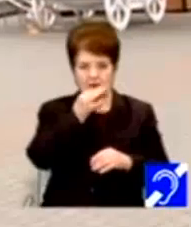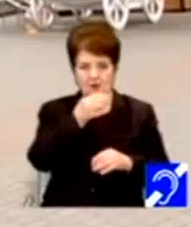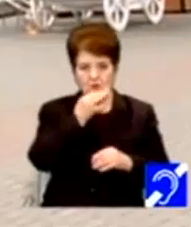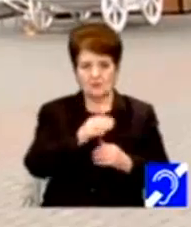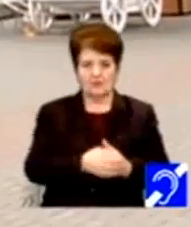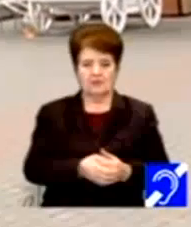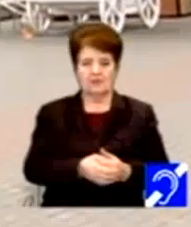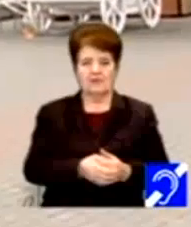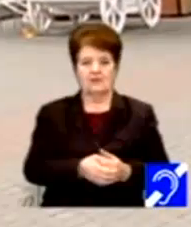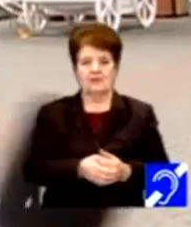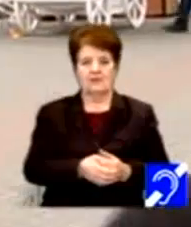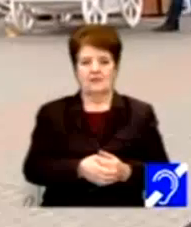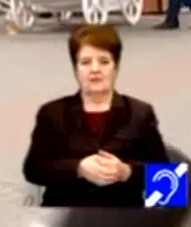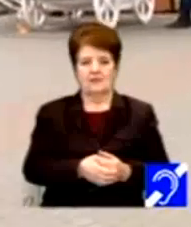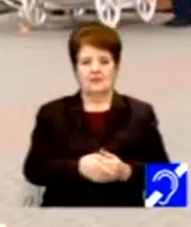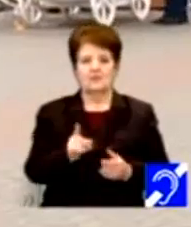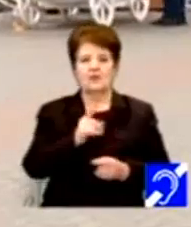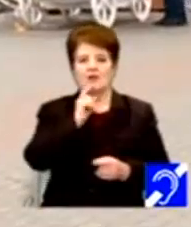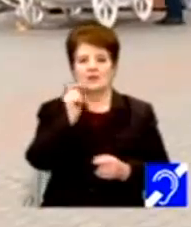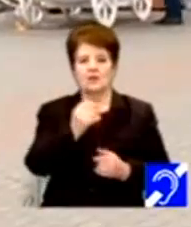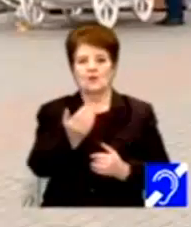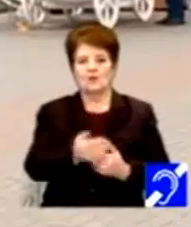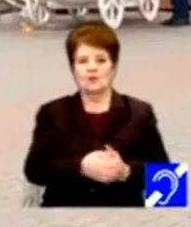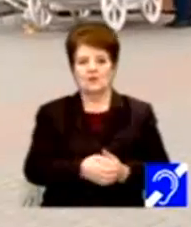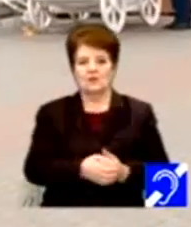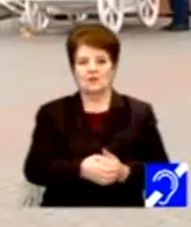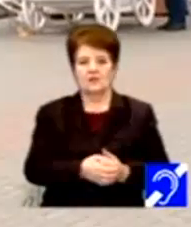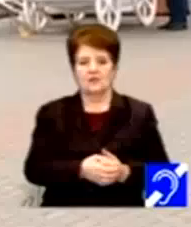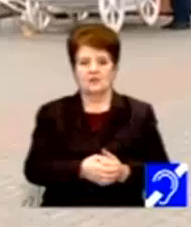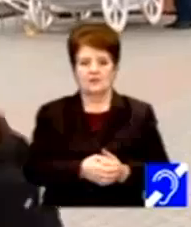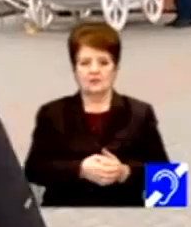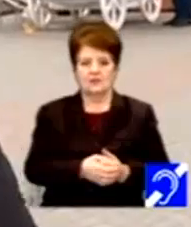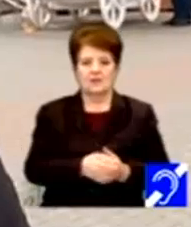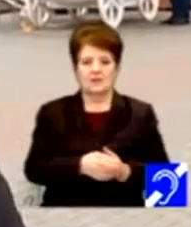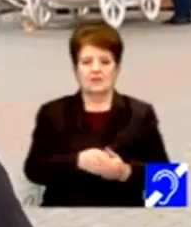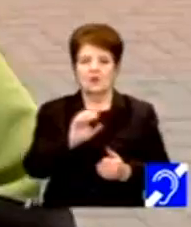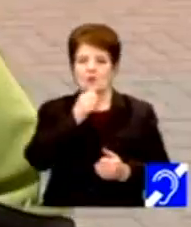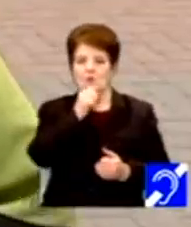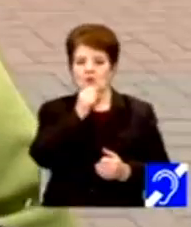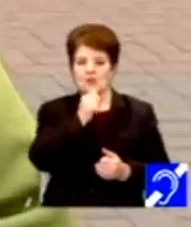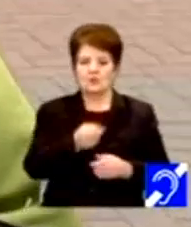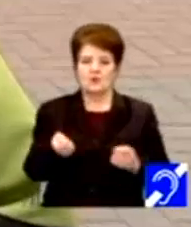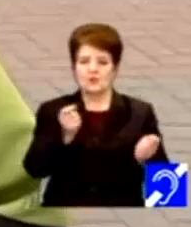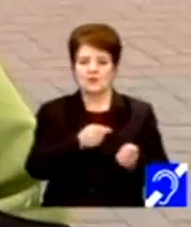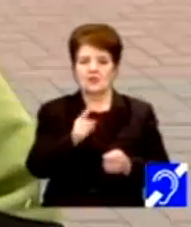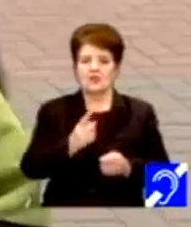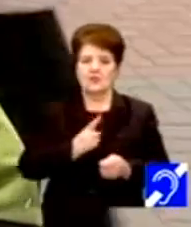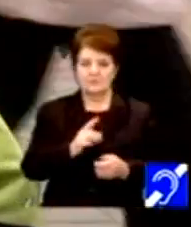m-a plăcut. Și cum a ajuns cadoul la tine? Ce ți-a adus? Moș Crăciun. Ce cadouri